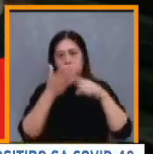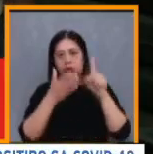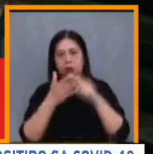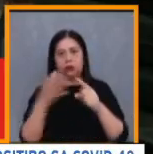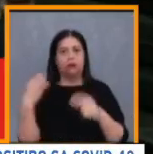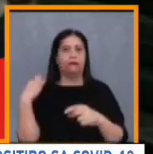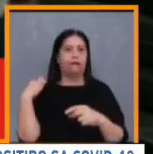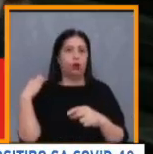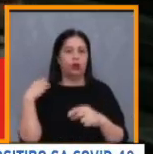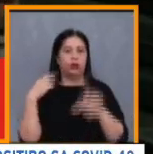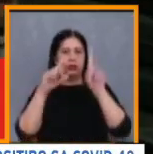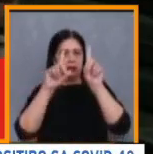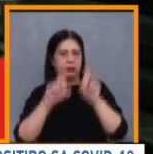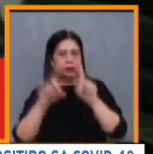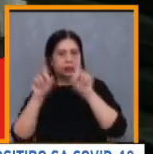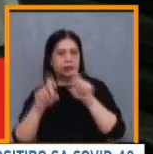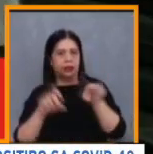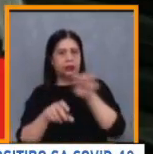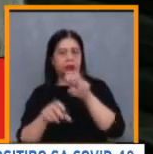test sa ilang pasahero.